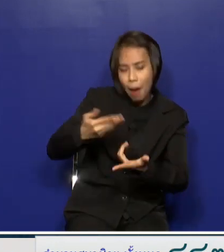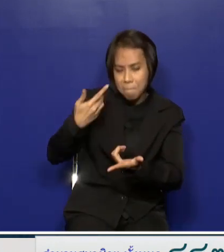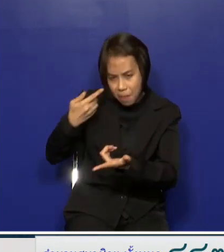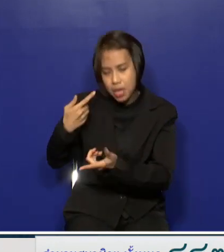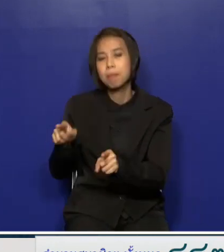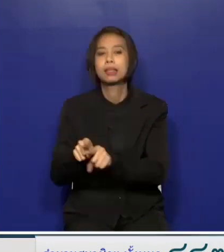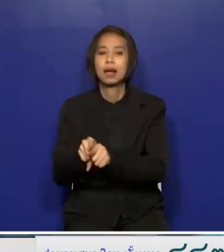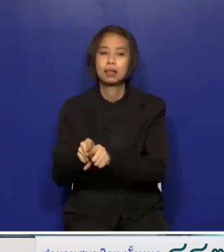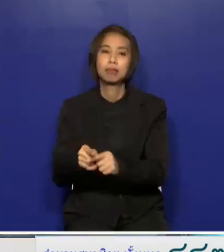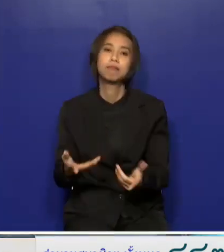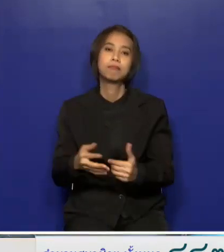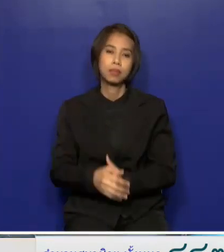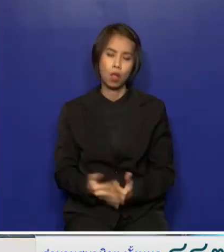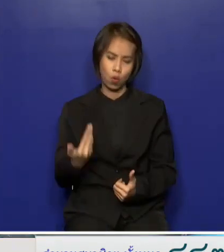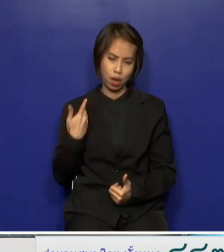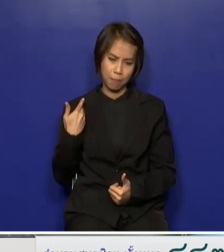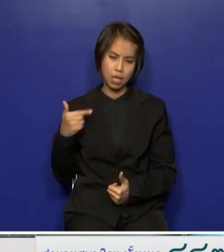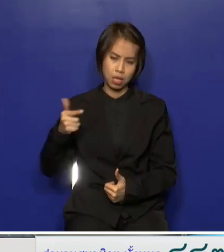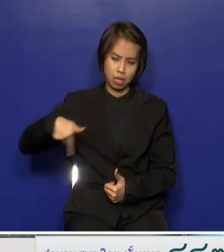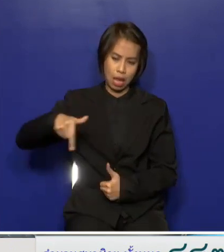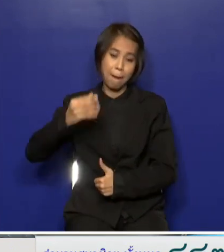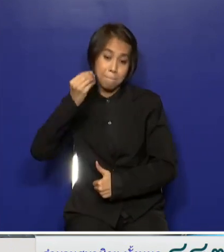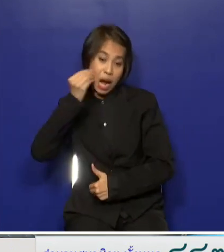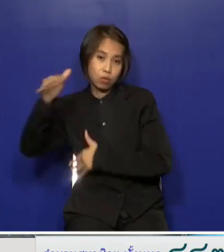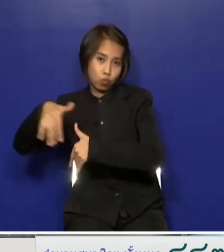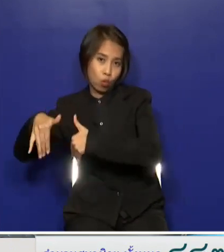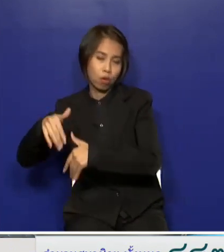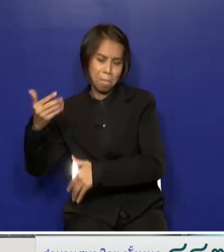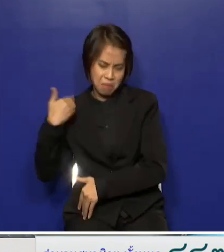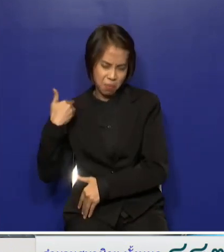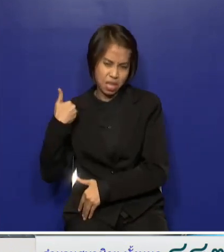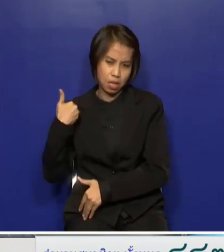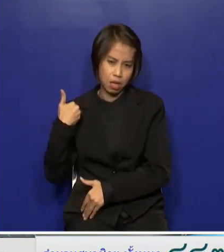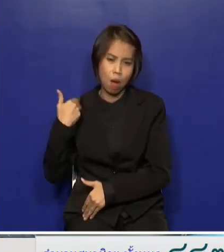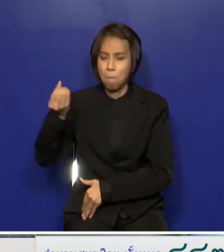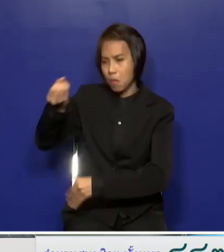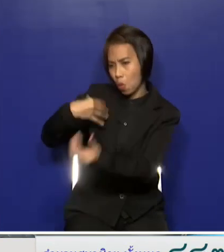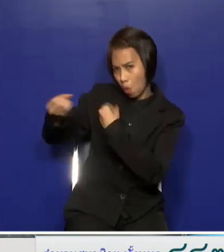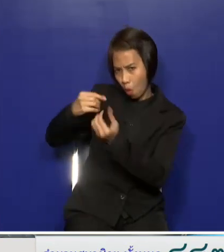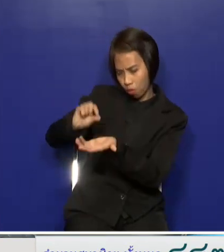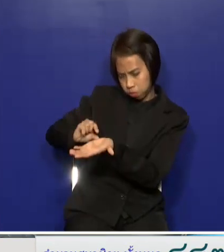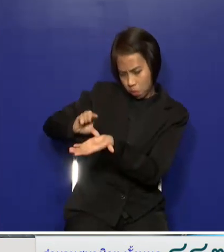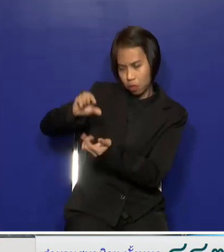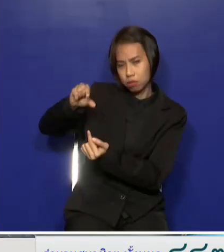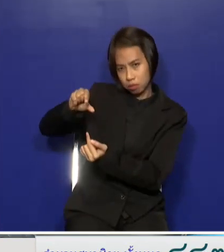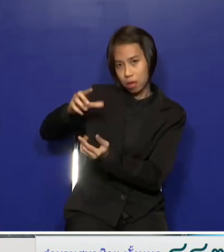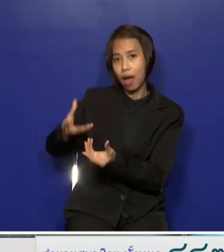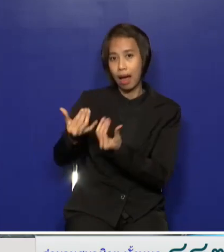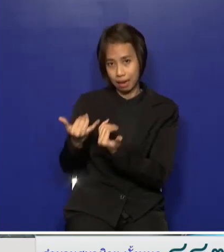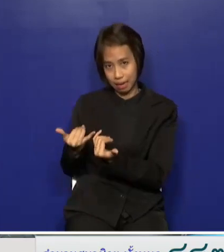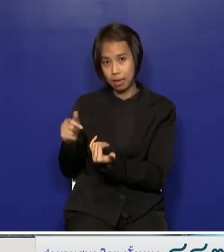ผมเองก็ได้รับการลองเรียนมาจากเธอบ้านจะเปลิดใหญ่เลยครั semester ผมจะขอโอกาสนี้มาอ